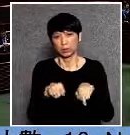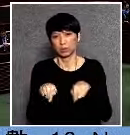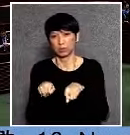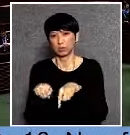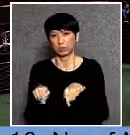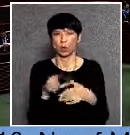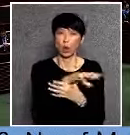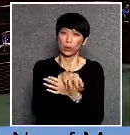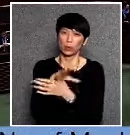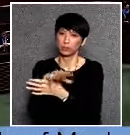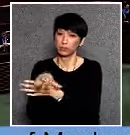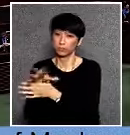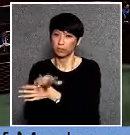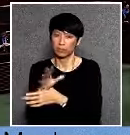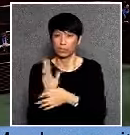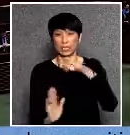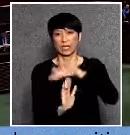立即停止。